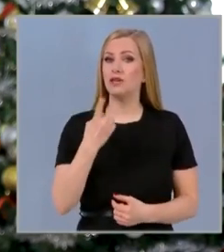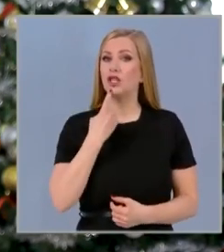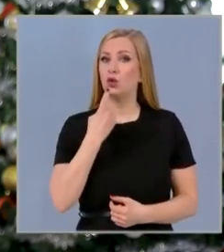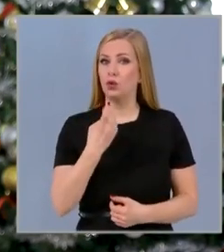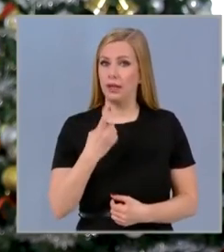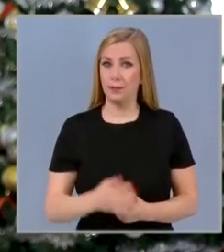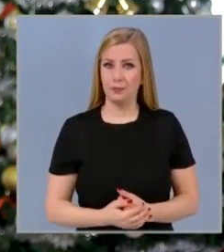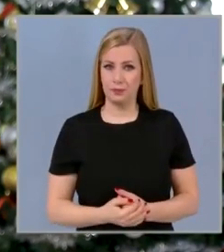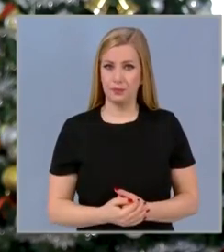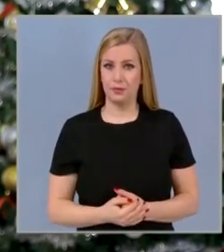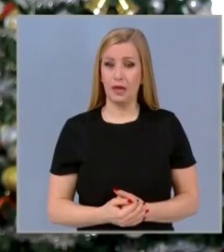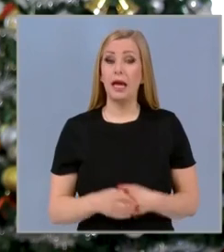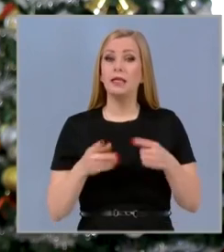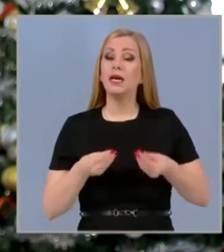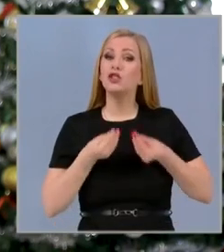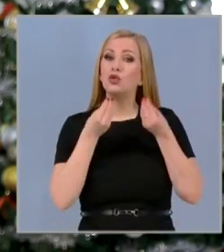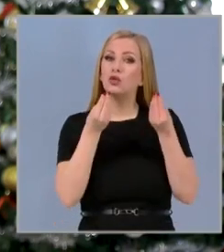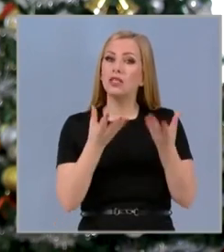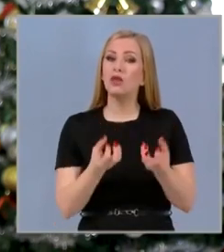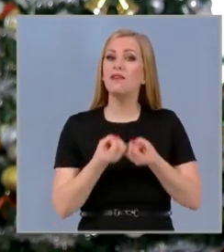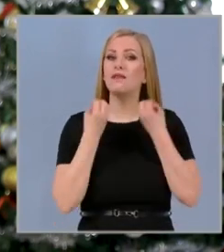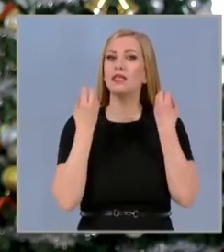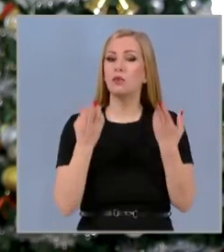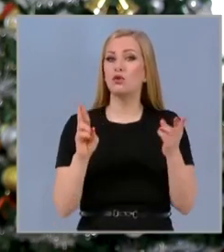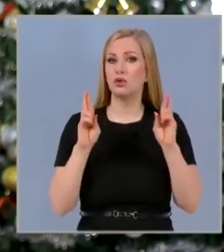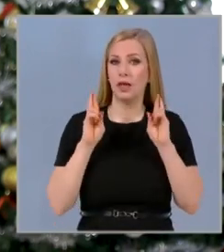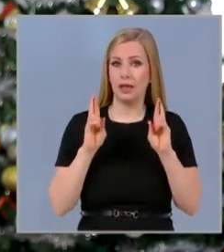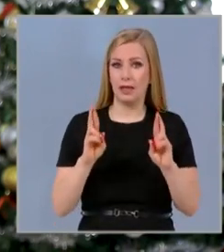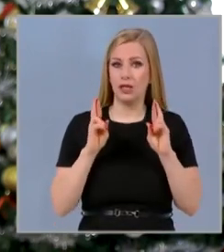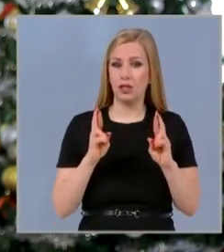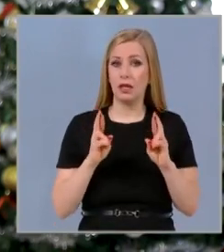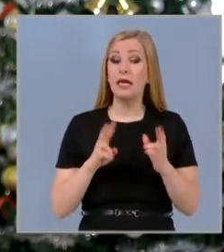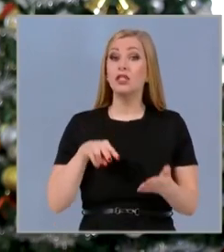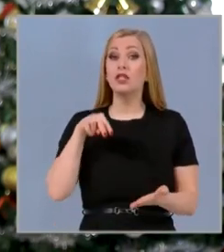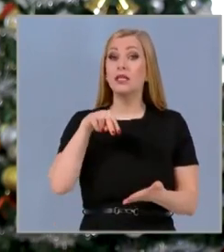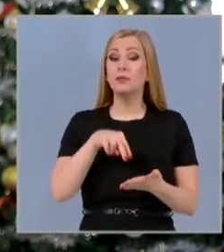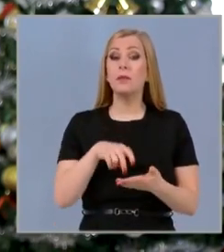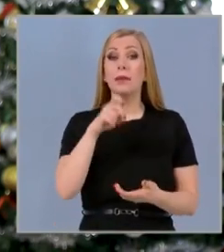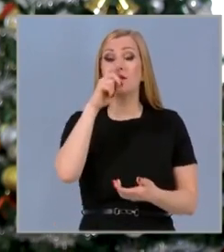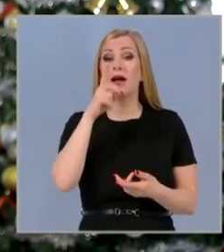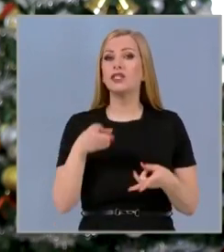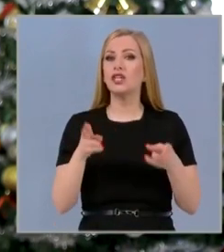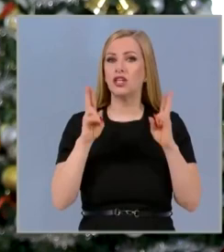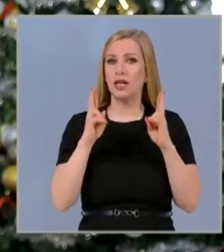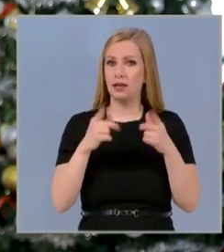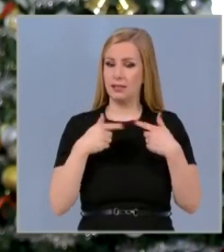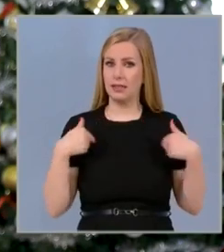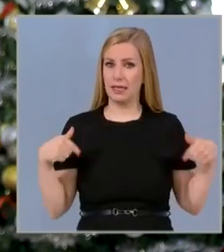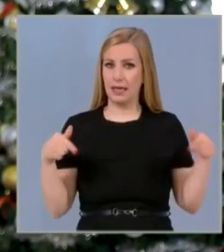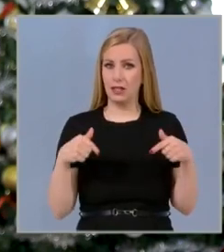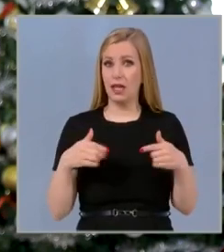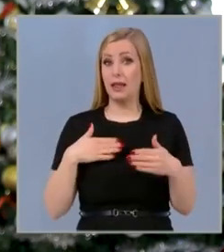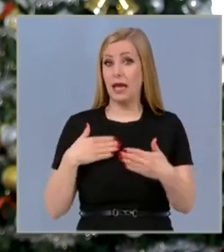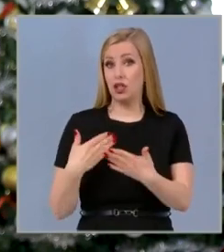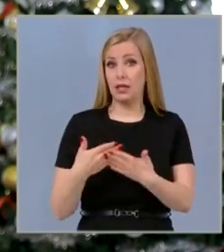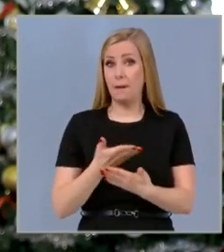2024 година. Те ще донесе нови възможности и надежди. Ще ни справи пред важни решения. За нас, за